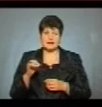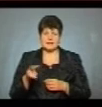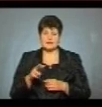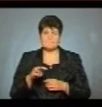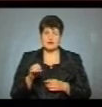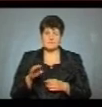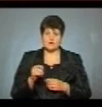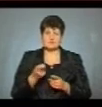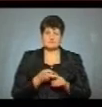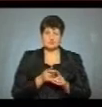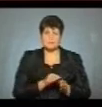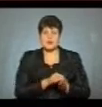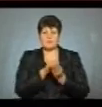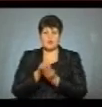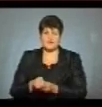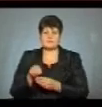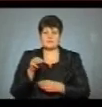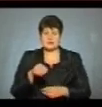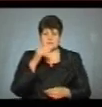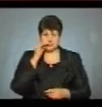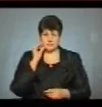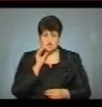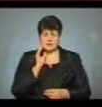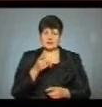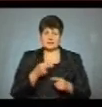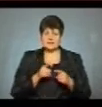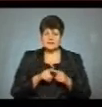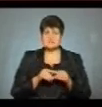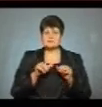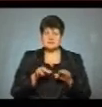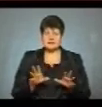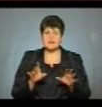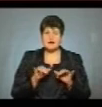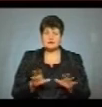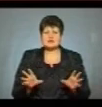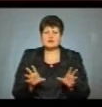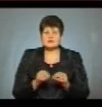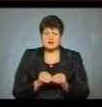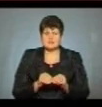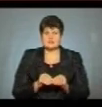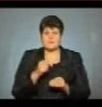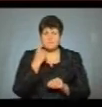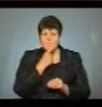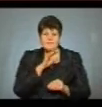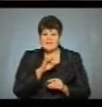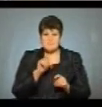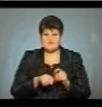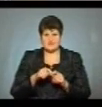нагоди перепоховання Тараса Шевченка. Радіодиктант задуманий як акція єднання навколо мови, а не перевірка